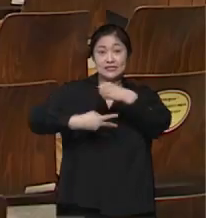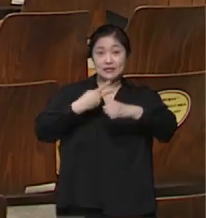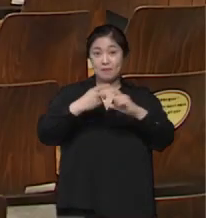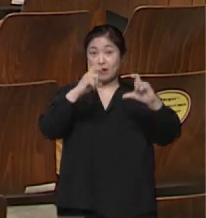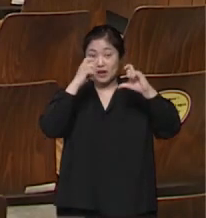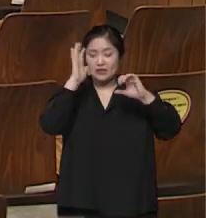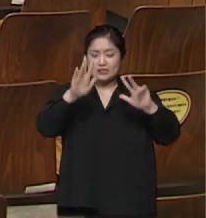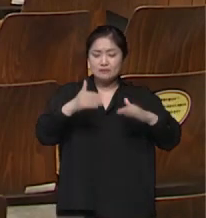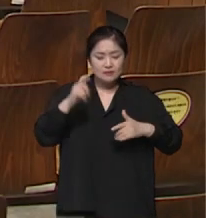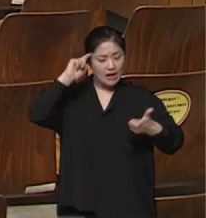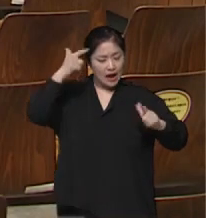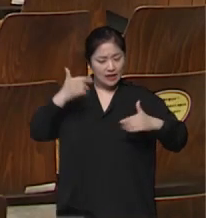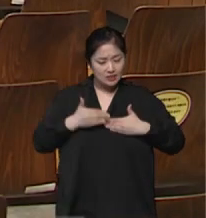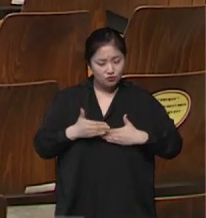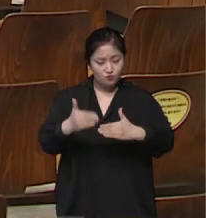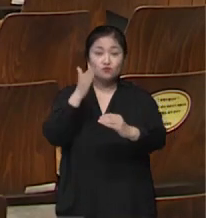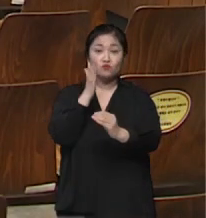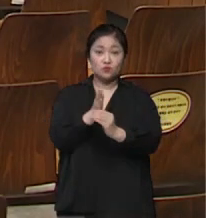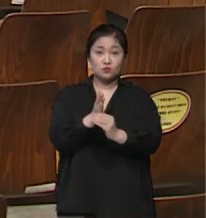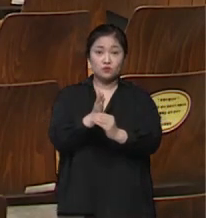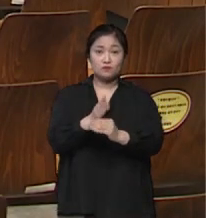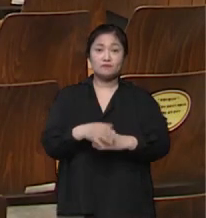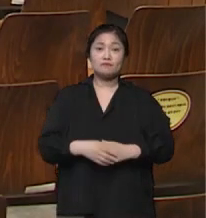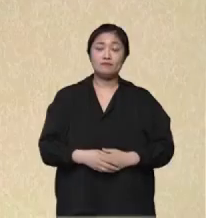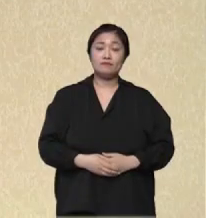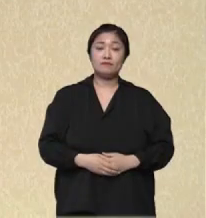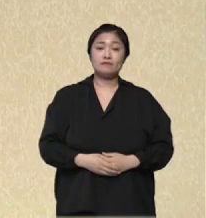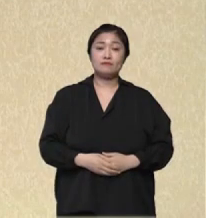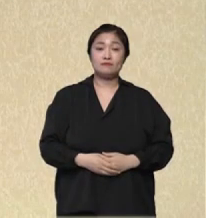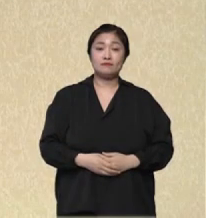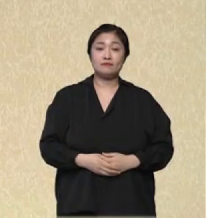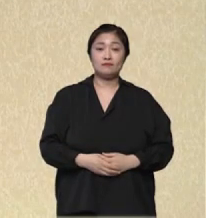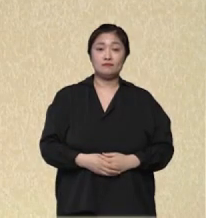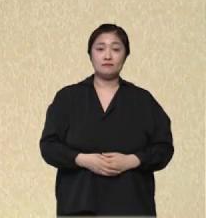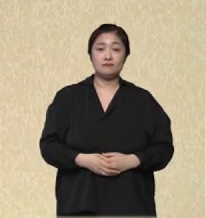선고받고 현재 항소심이 진행 중입니다. KBC 박승현입니다.